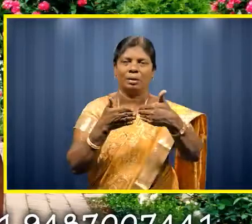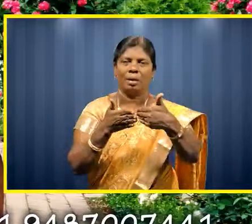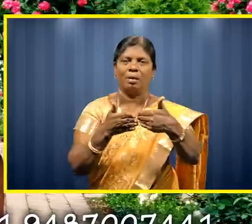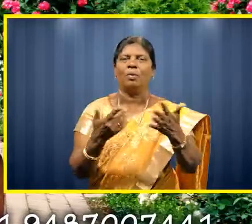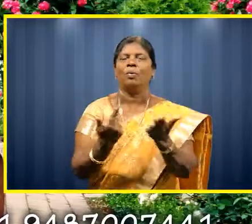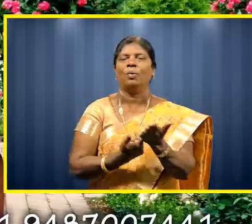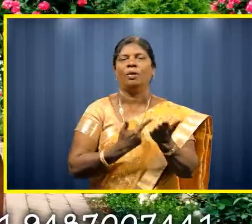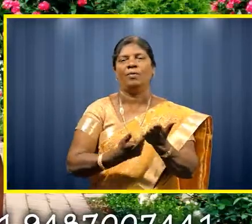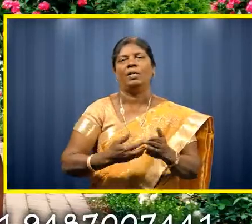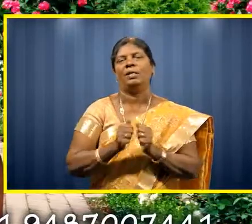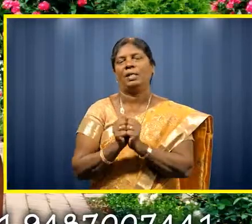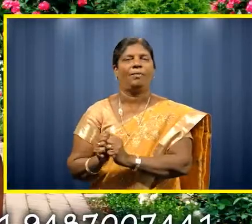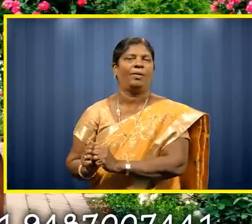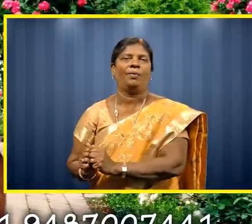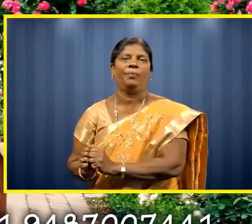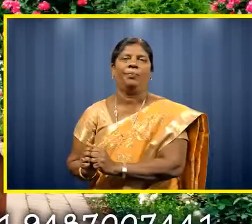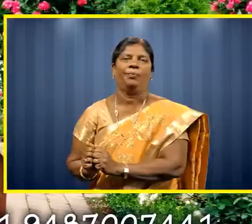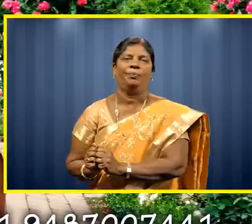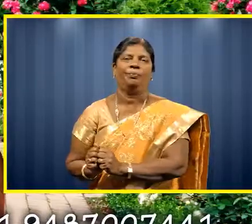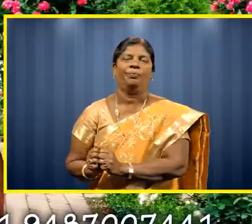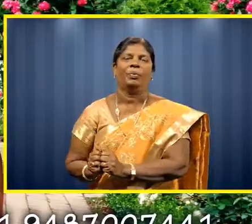எதிர்கொள்ள உங்களுக்கு உதவி செய்வார்.